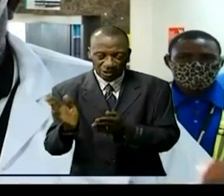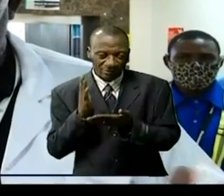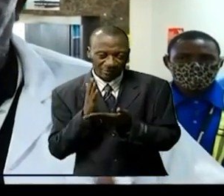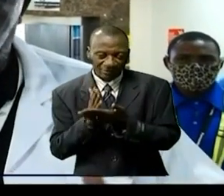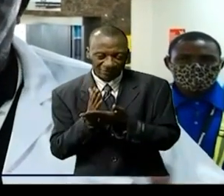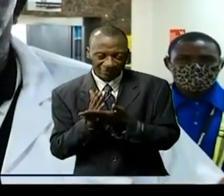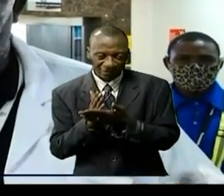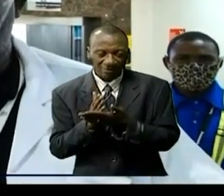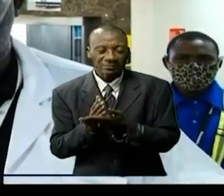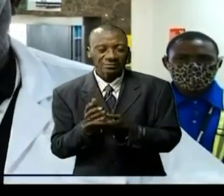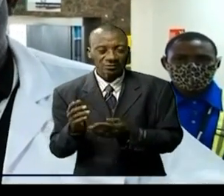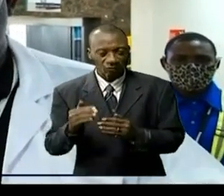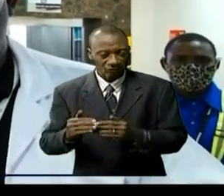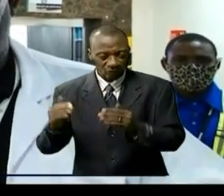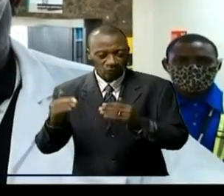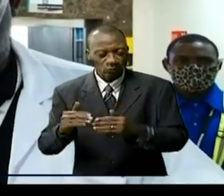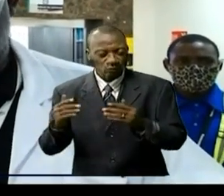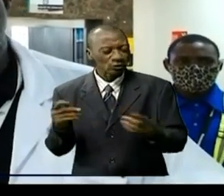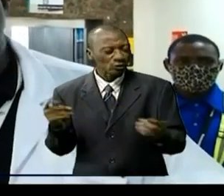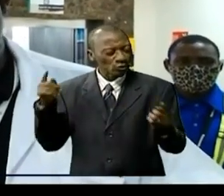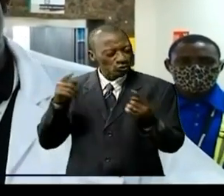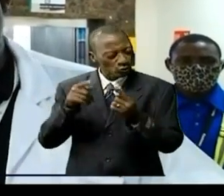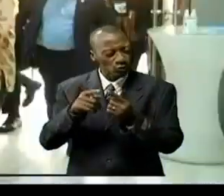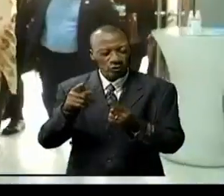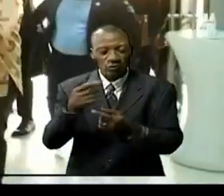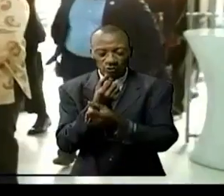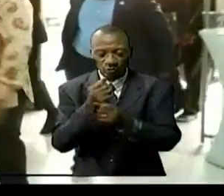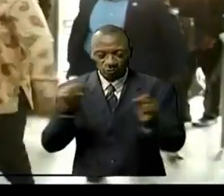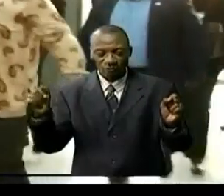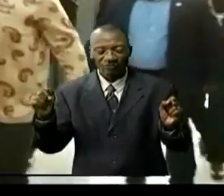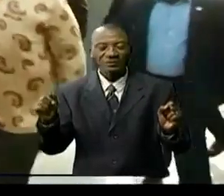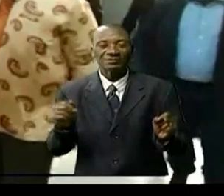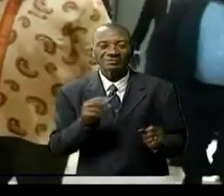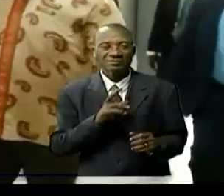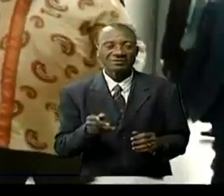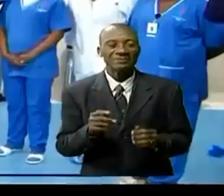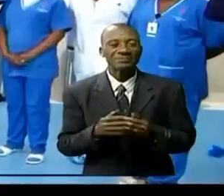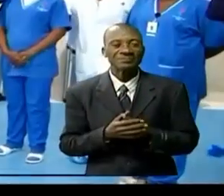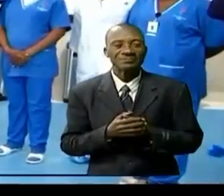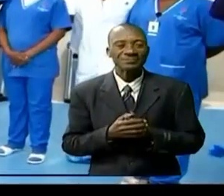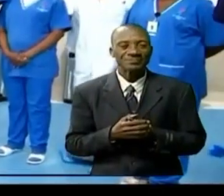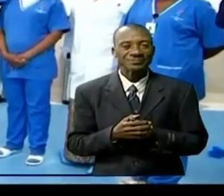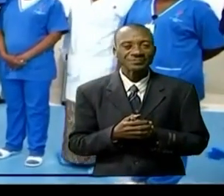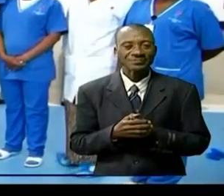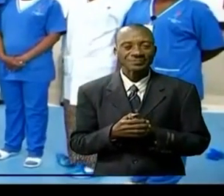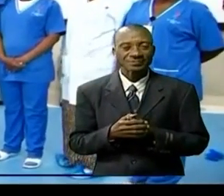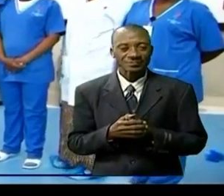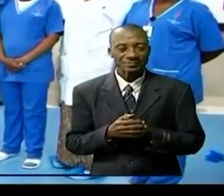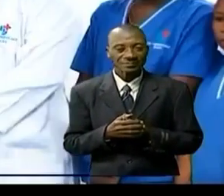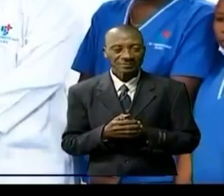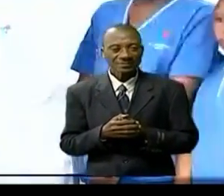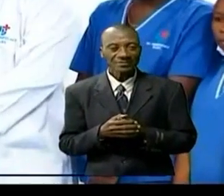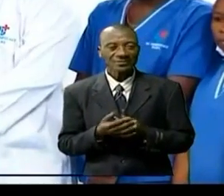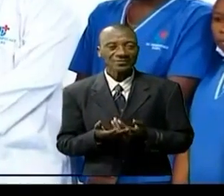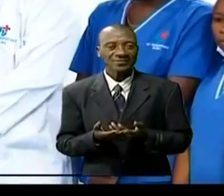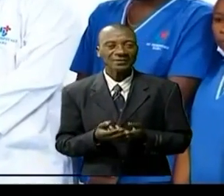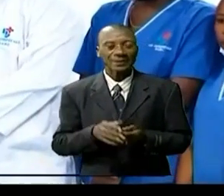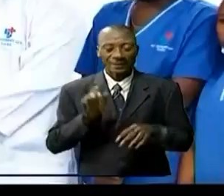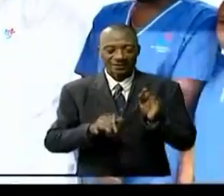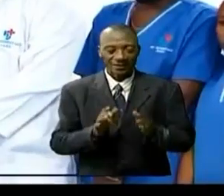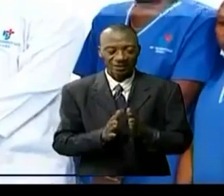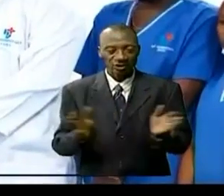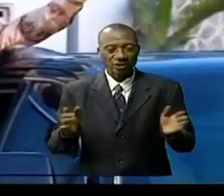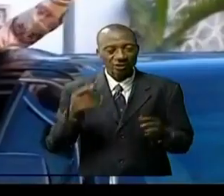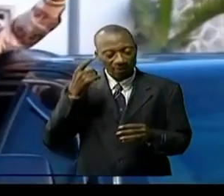ce traitement jusqu'à ce qui va cicatriser totalement cette visite s'est déroulée en présence du secrétaire général de lui d'épaisses